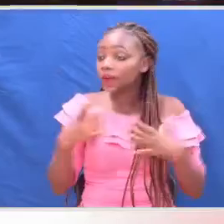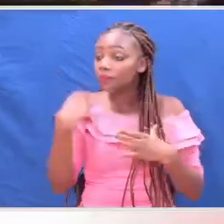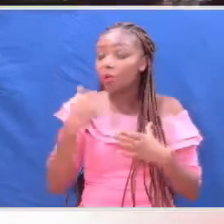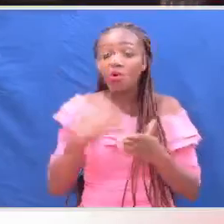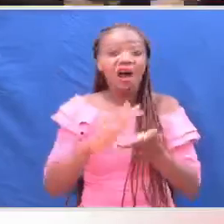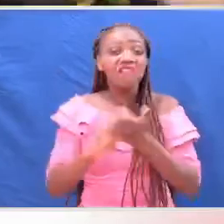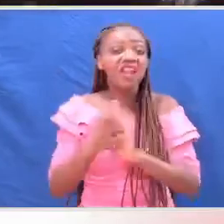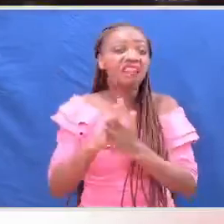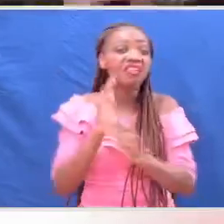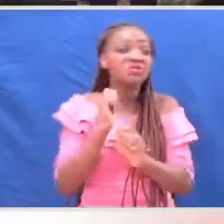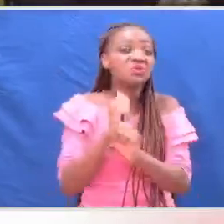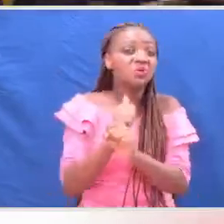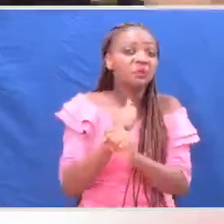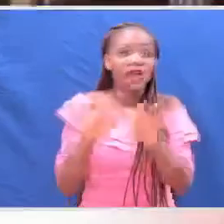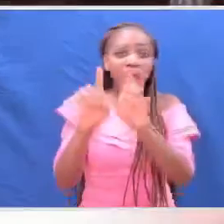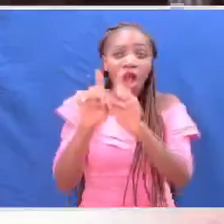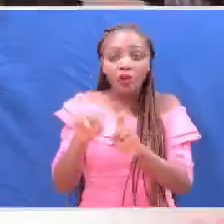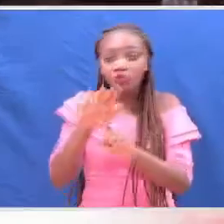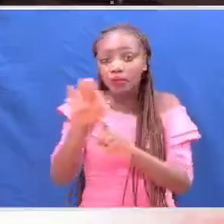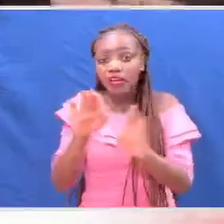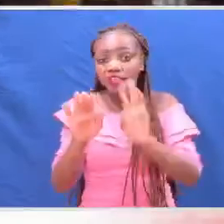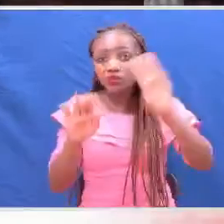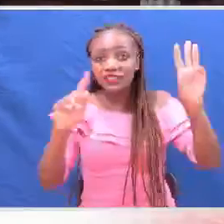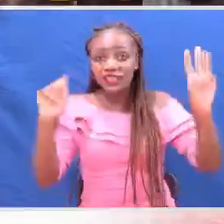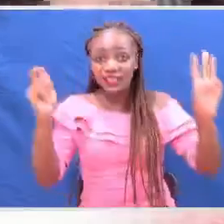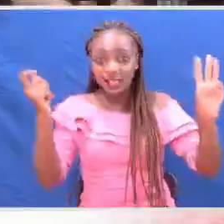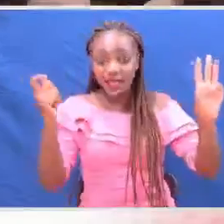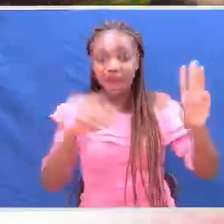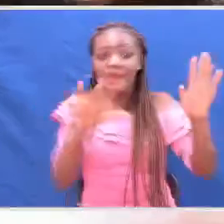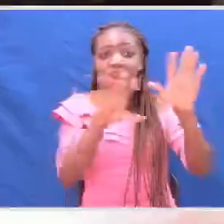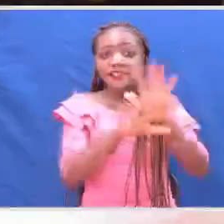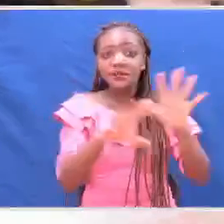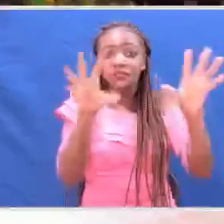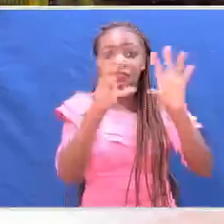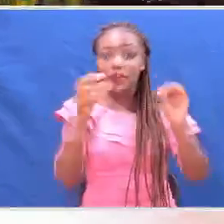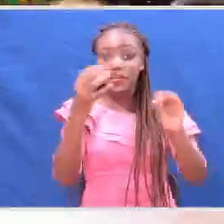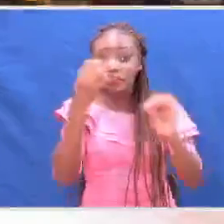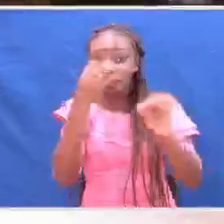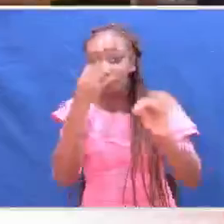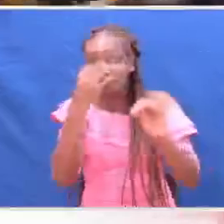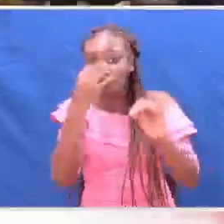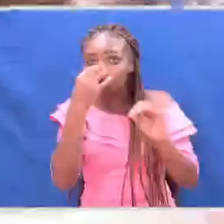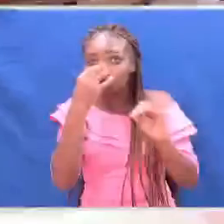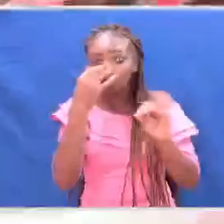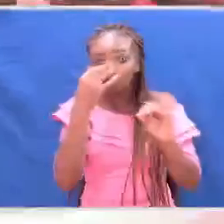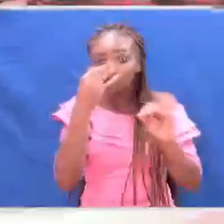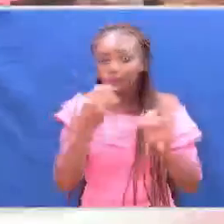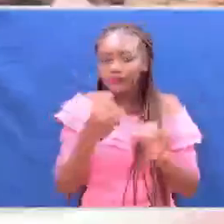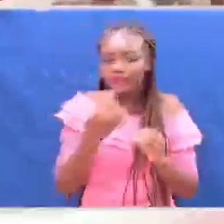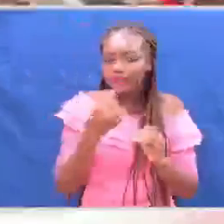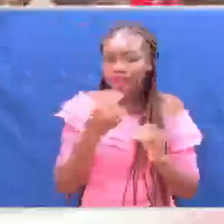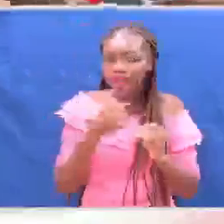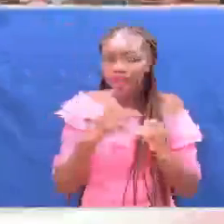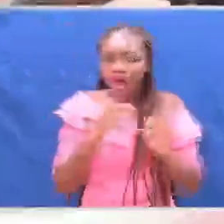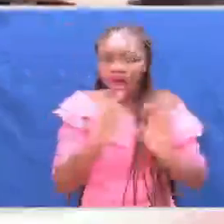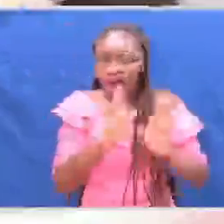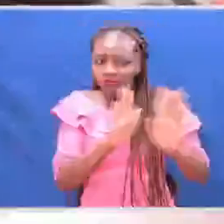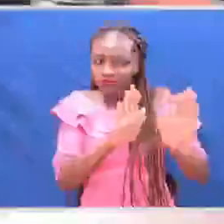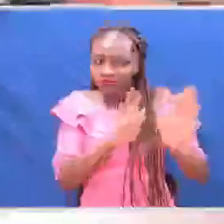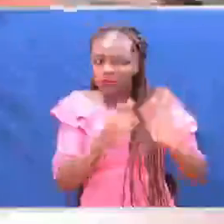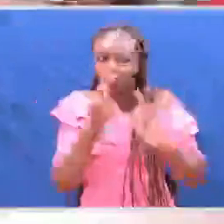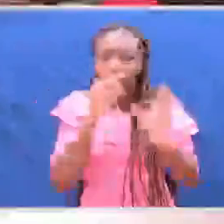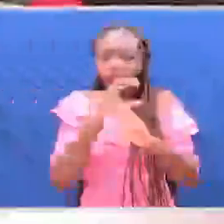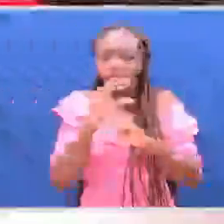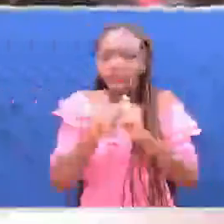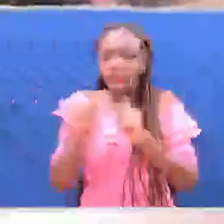do. Akiwa katika eneo la Magharibi hivi majuzi, naibu wa Rais William Ruto alipuzilia mbali swala la wabunge wa chama cha